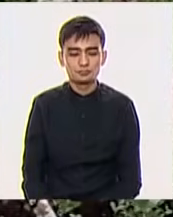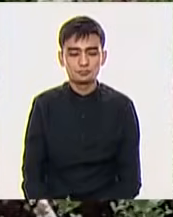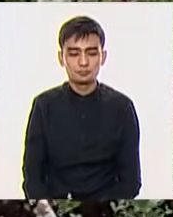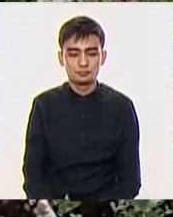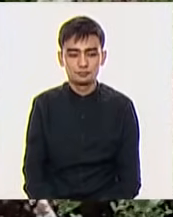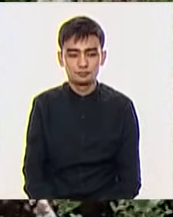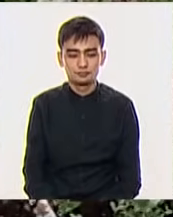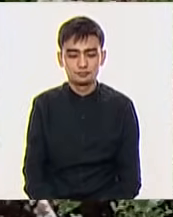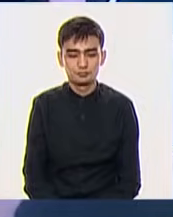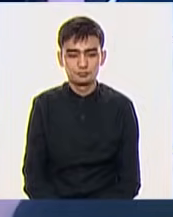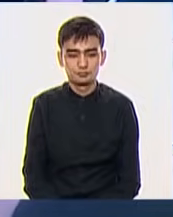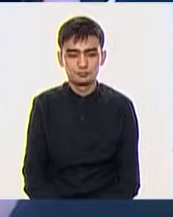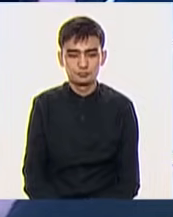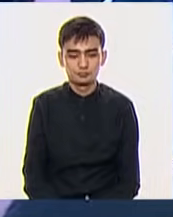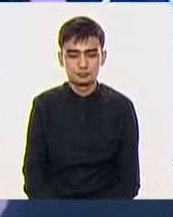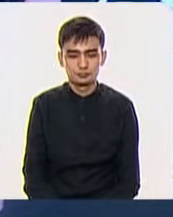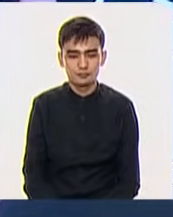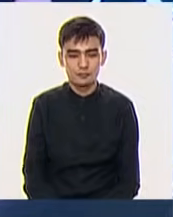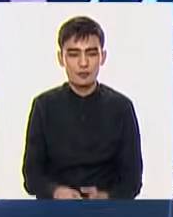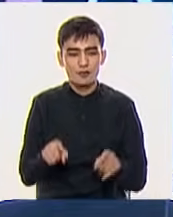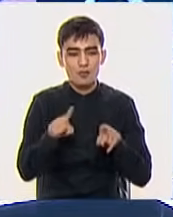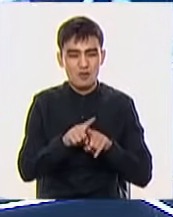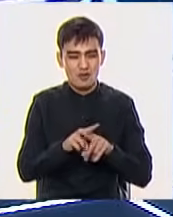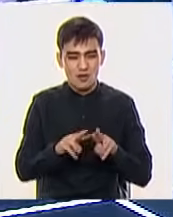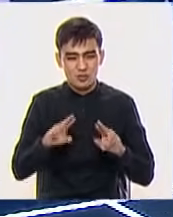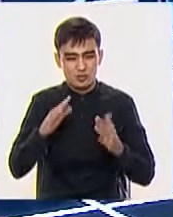Туркестанская область. Похоже, что